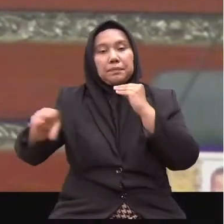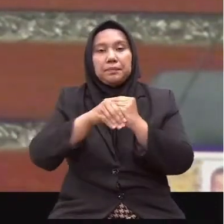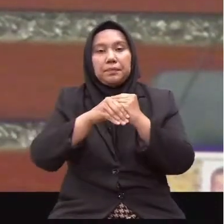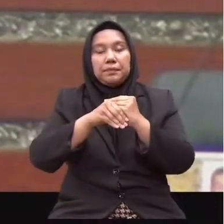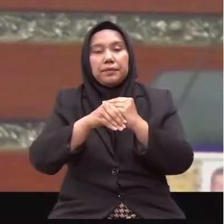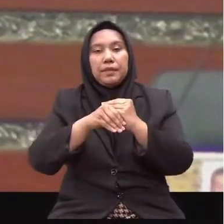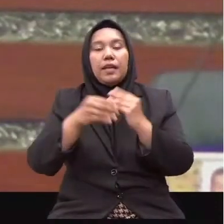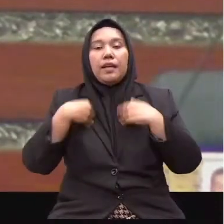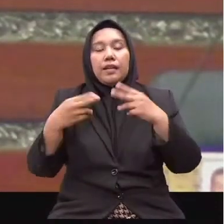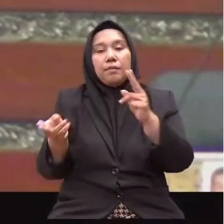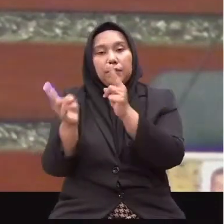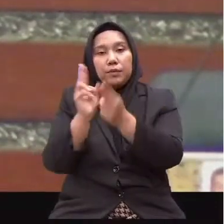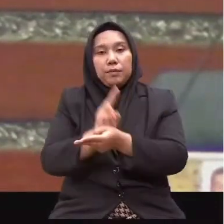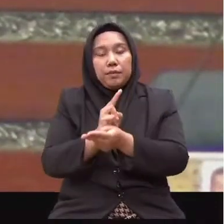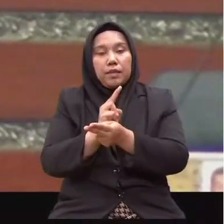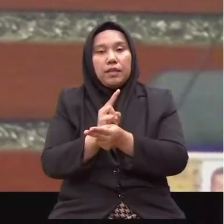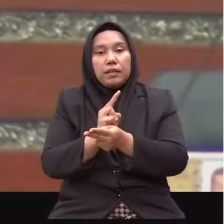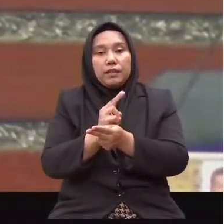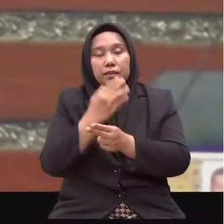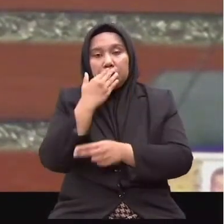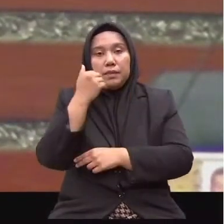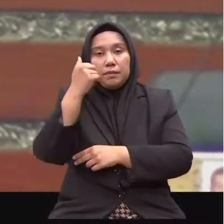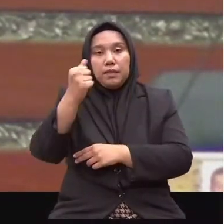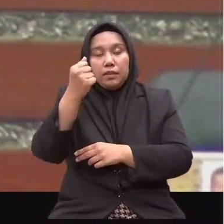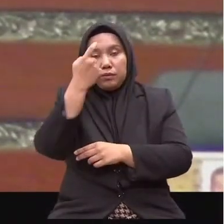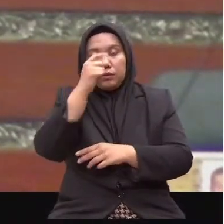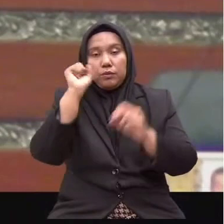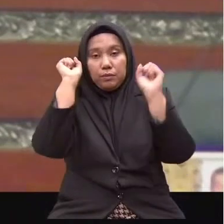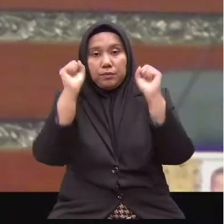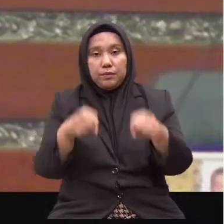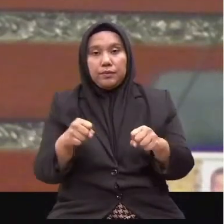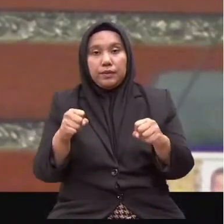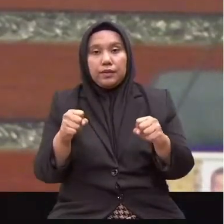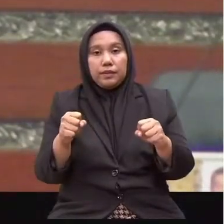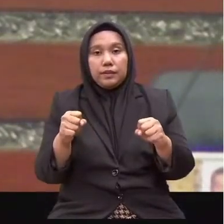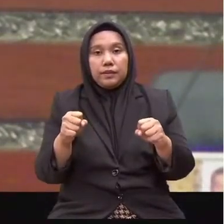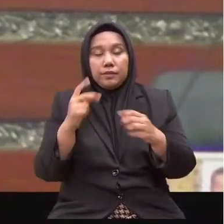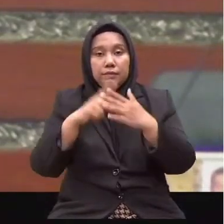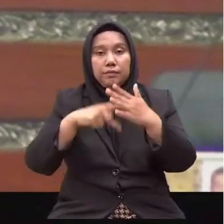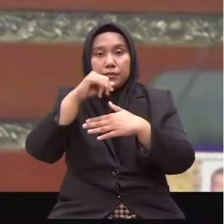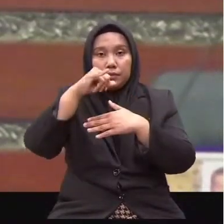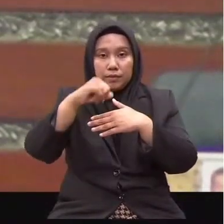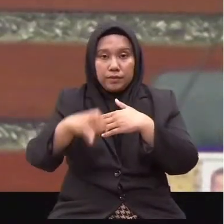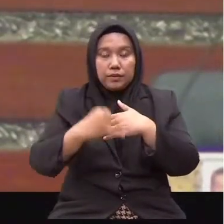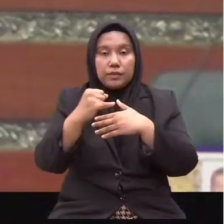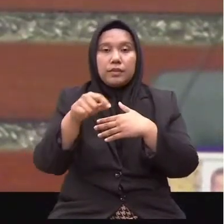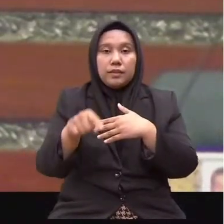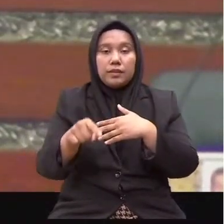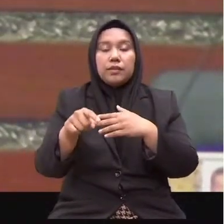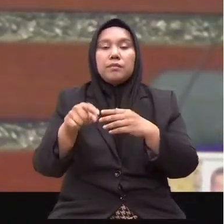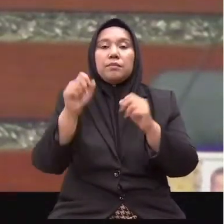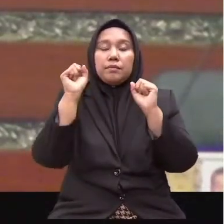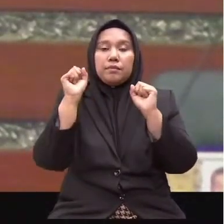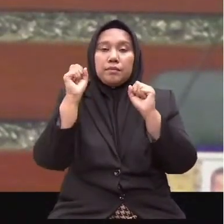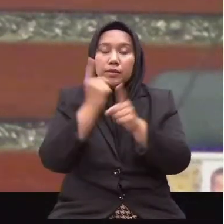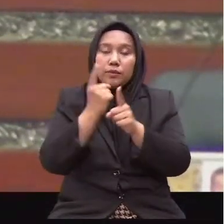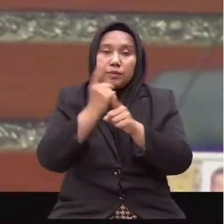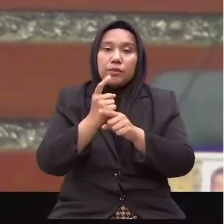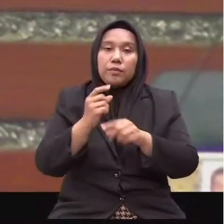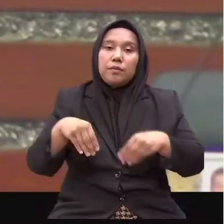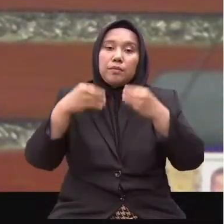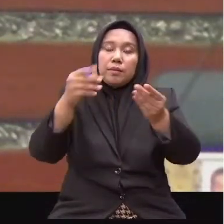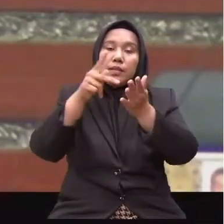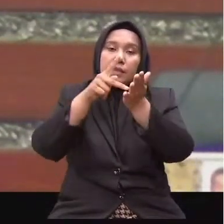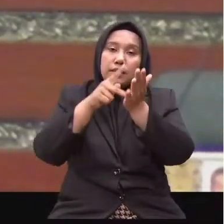perubahan yang drastis untuk membolehkan Project yang benar-benar memberikan infak dalam dunia